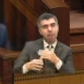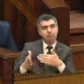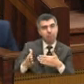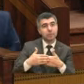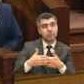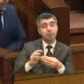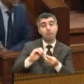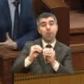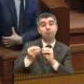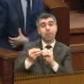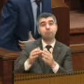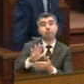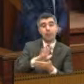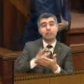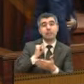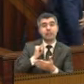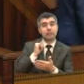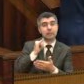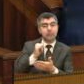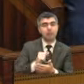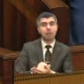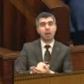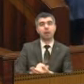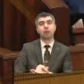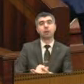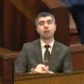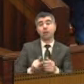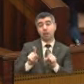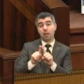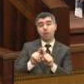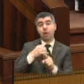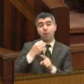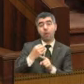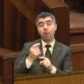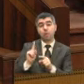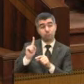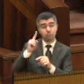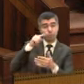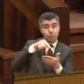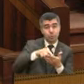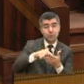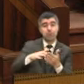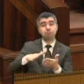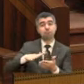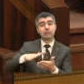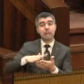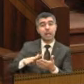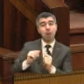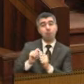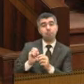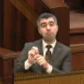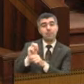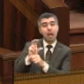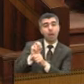كبيره بالنسبه للانصار ديال الفرق، بالحكم على انه كتنقل يعني من مدينه لمدينه، واللي كيتطلب يعني واحد مجموعه